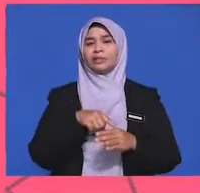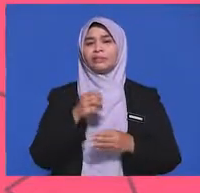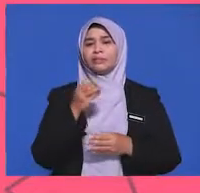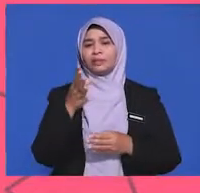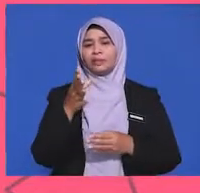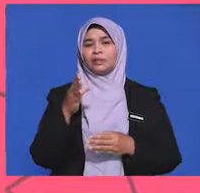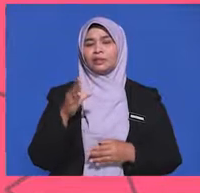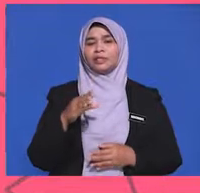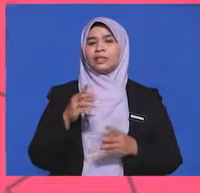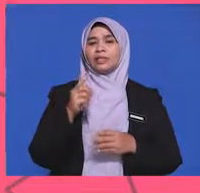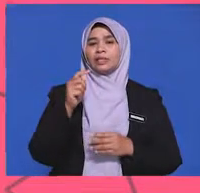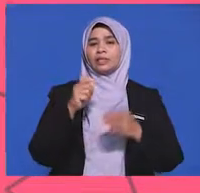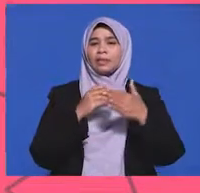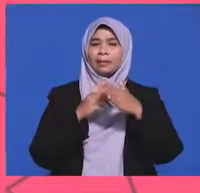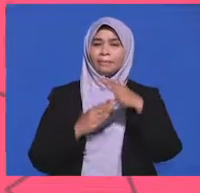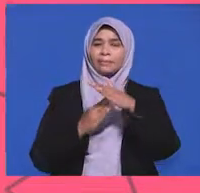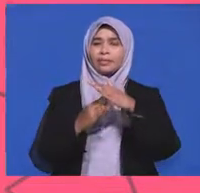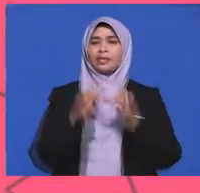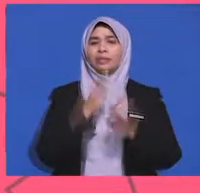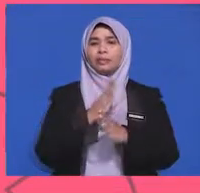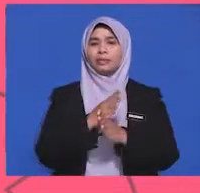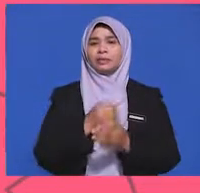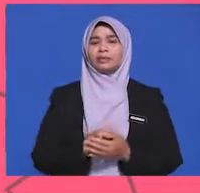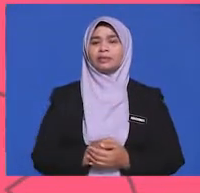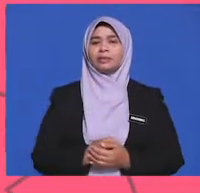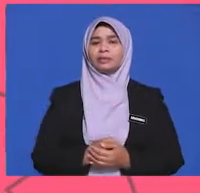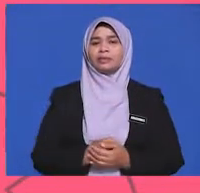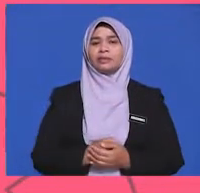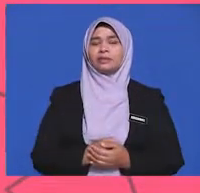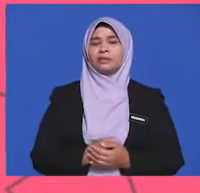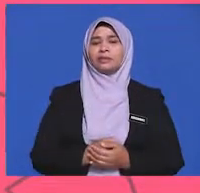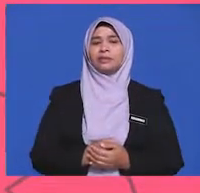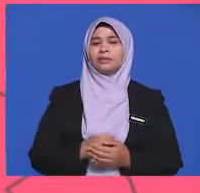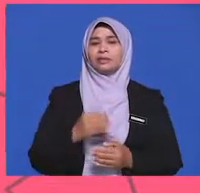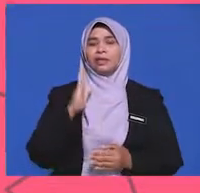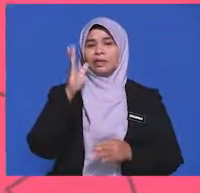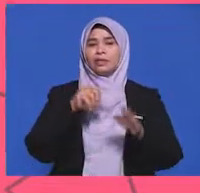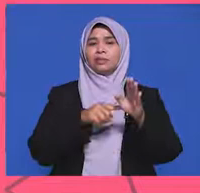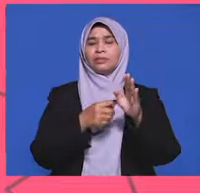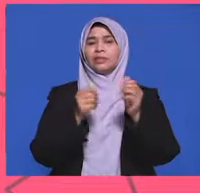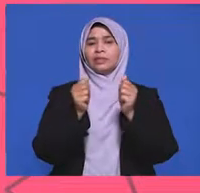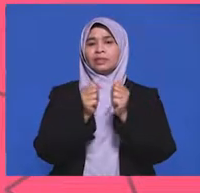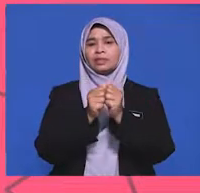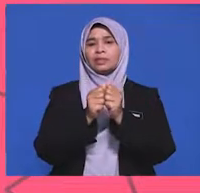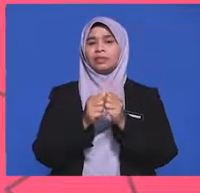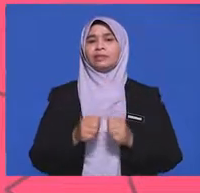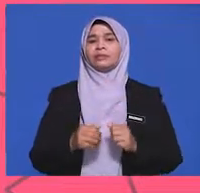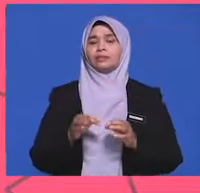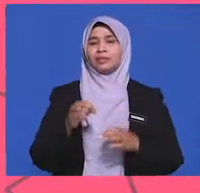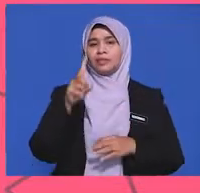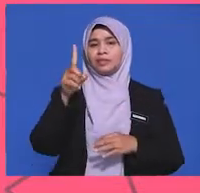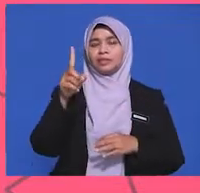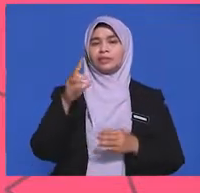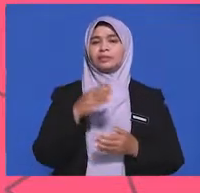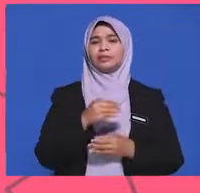jika tamat. Kita perhatikan pula cara melakar carta alir bagi kawalan pilihan